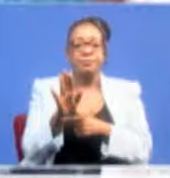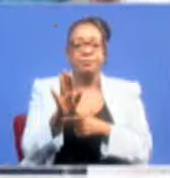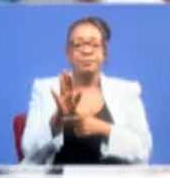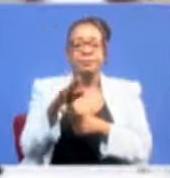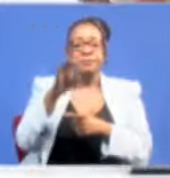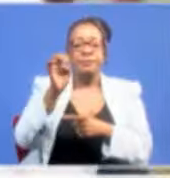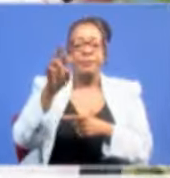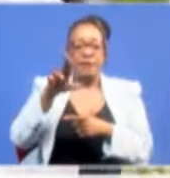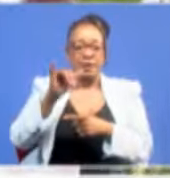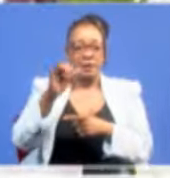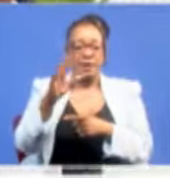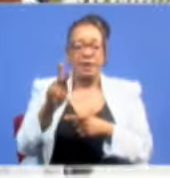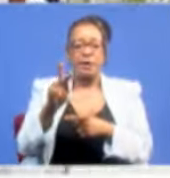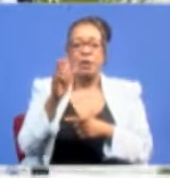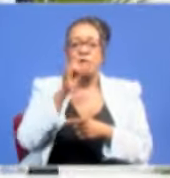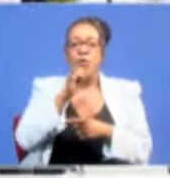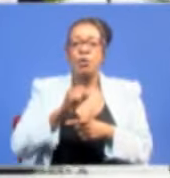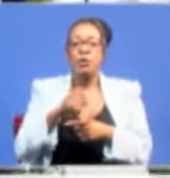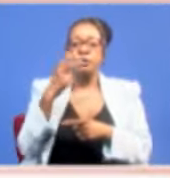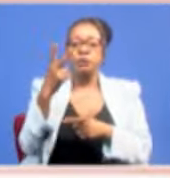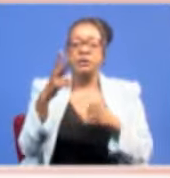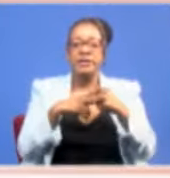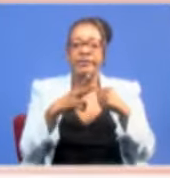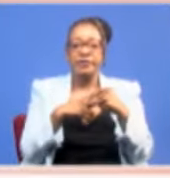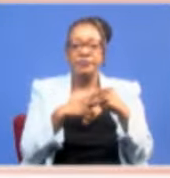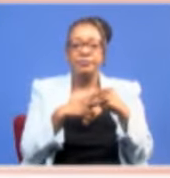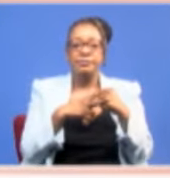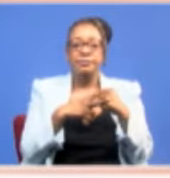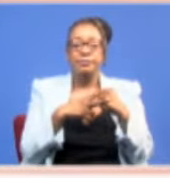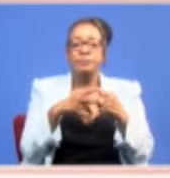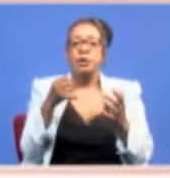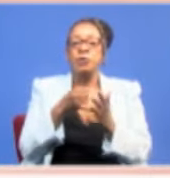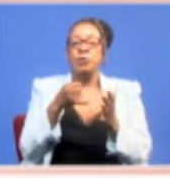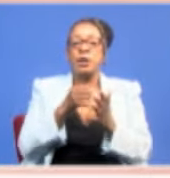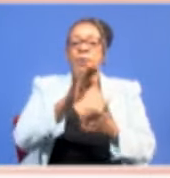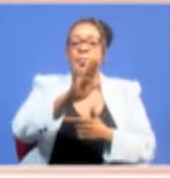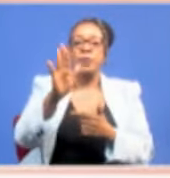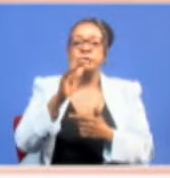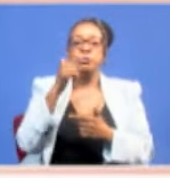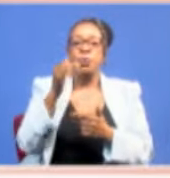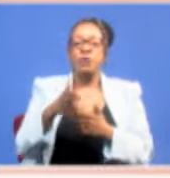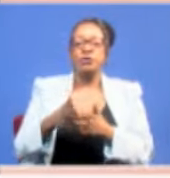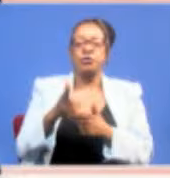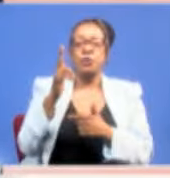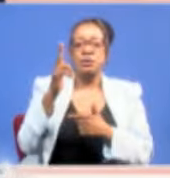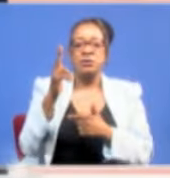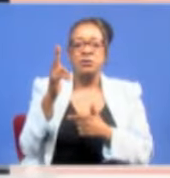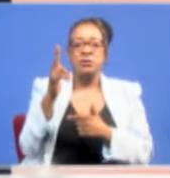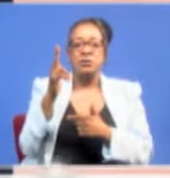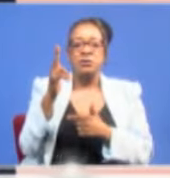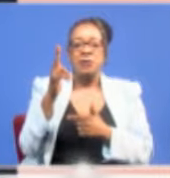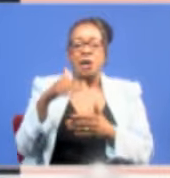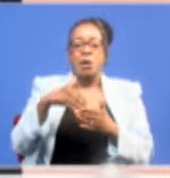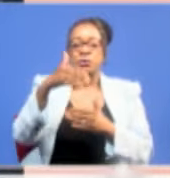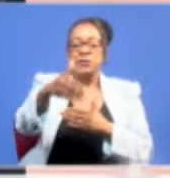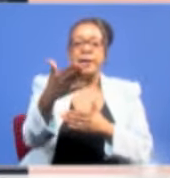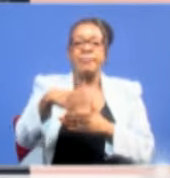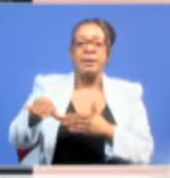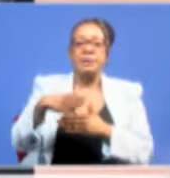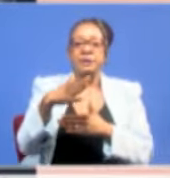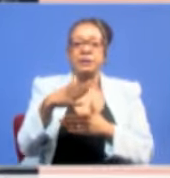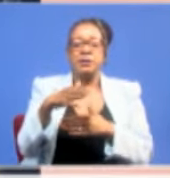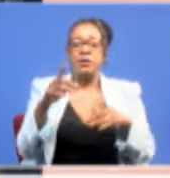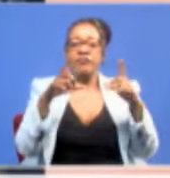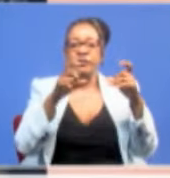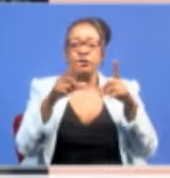Eric Kayoni mwenye umri wa miaka 27 alikuwa miongoni mwa waliouawa kwa kupigwa risasi nje majengo ya bunge. Picha na